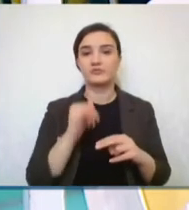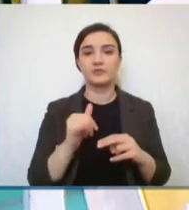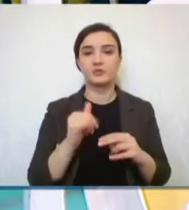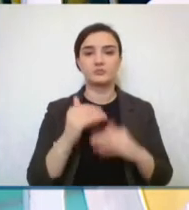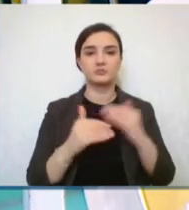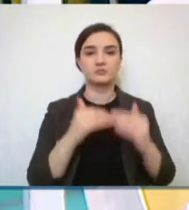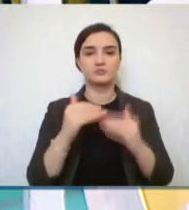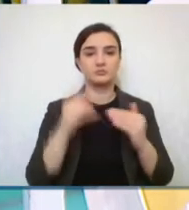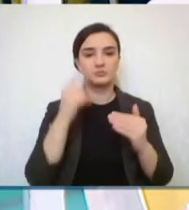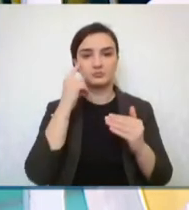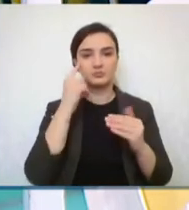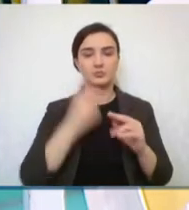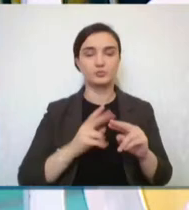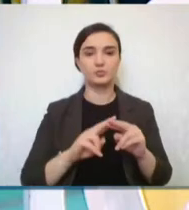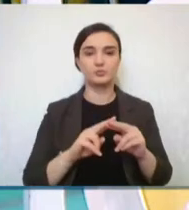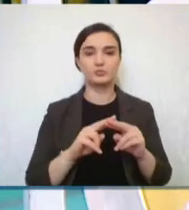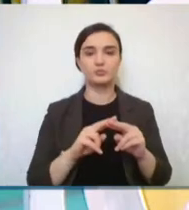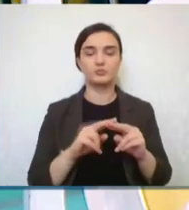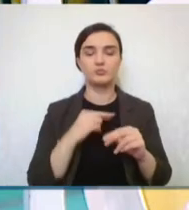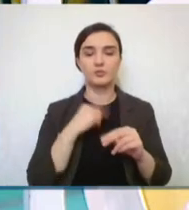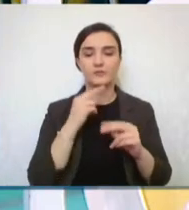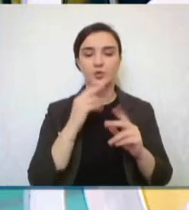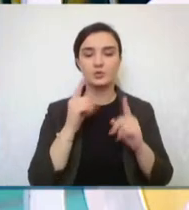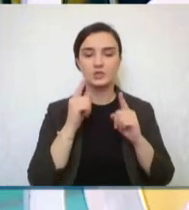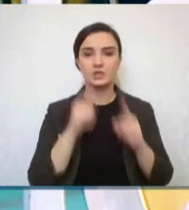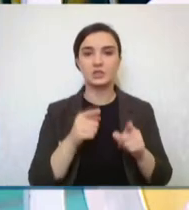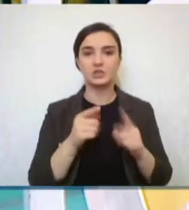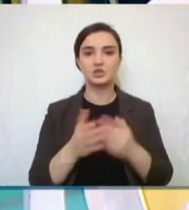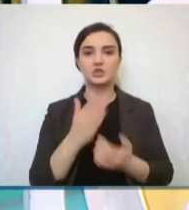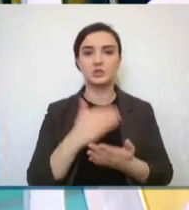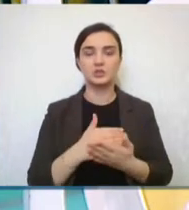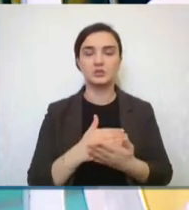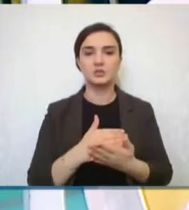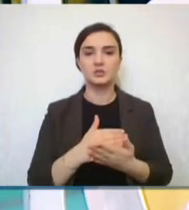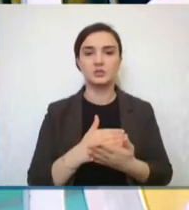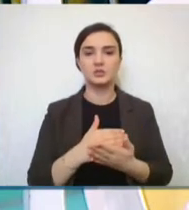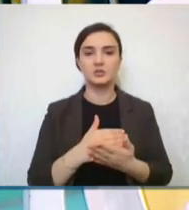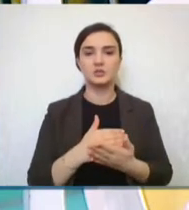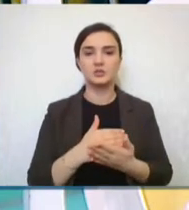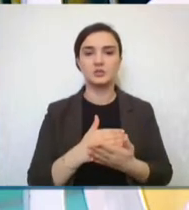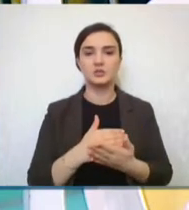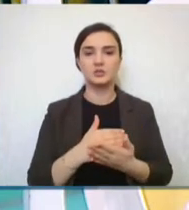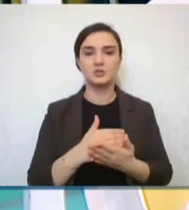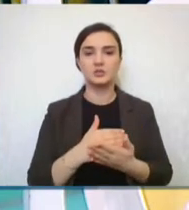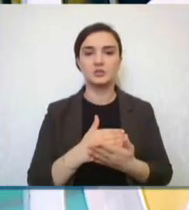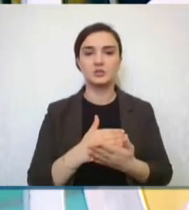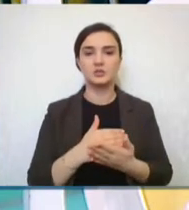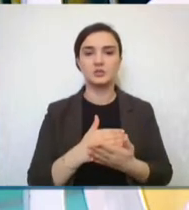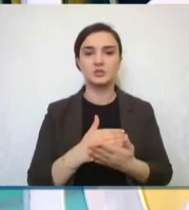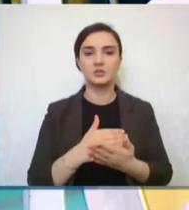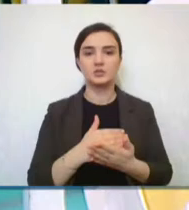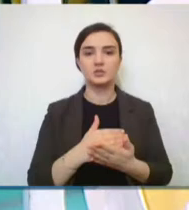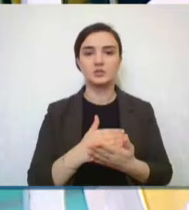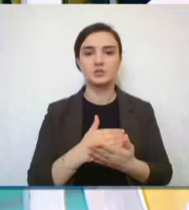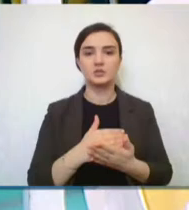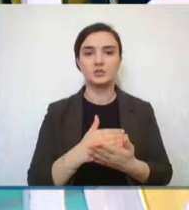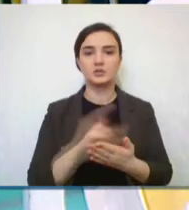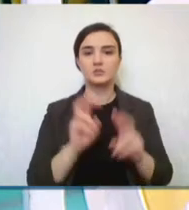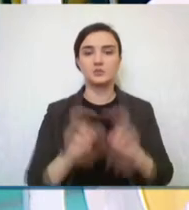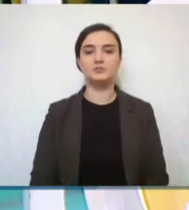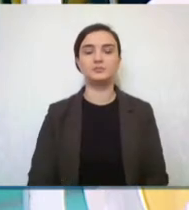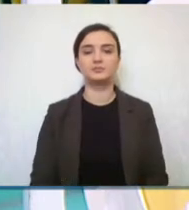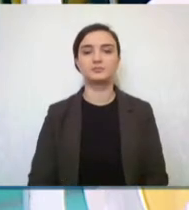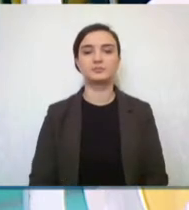მე თუ კონცენტრირდი შედეგზე და არა გამოსავალზე, იმ შედეგი, ეს შედეგი ეგ არის, თქვენ რო